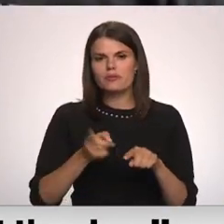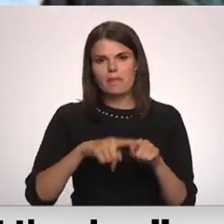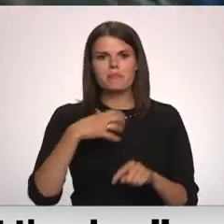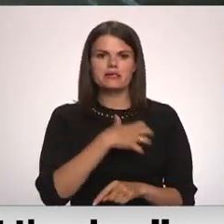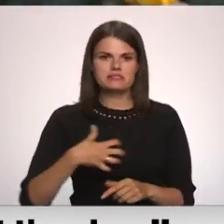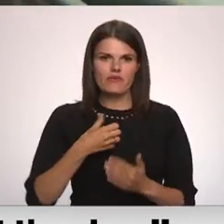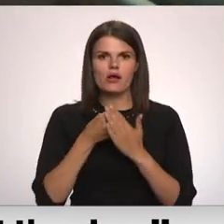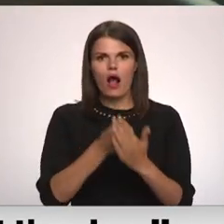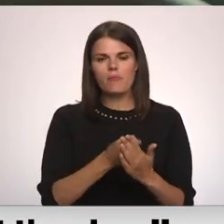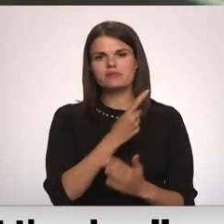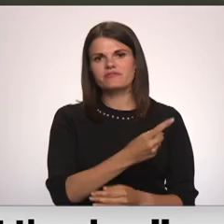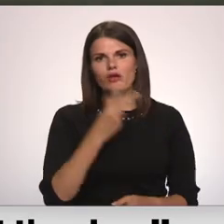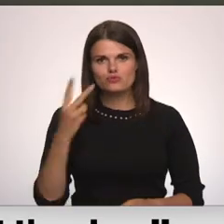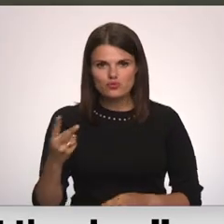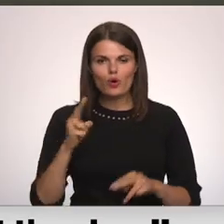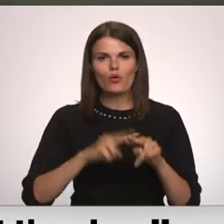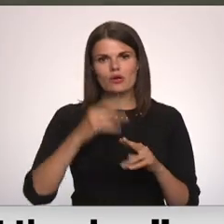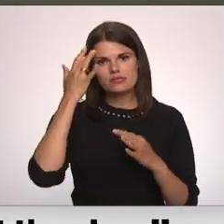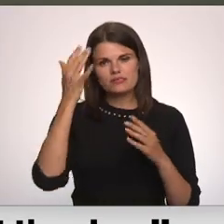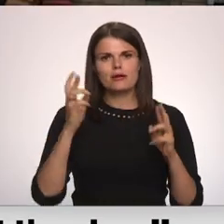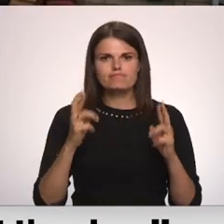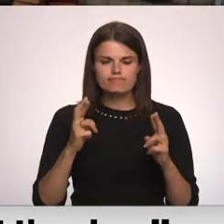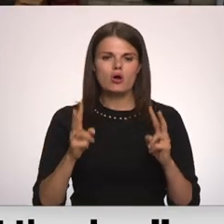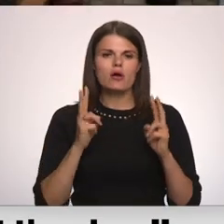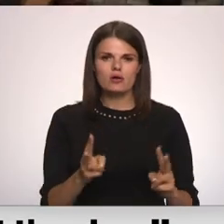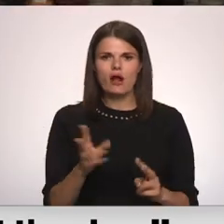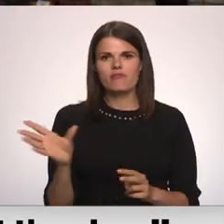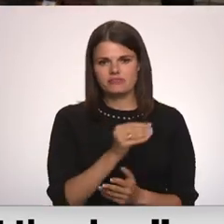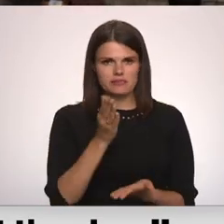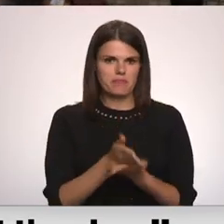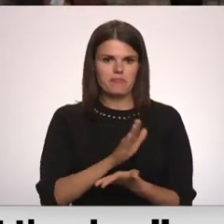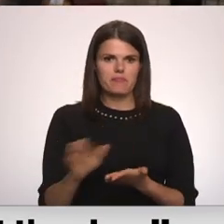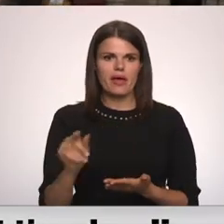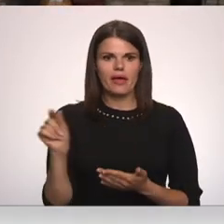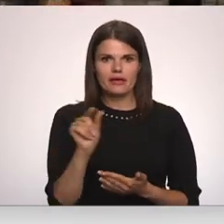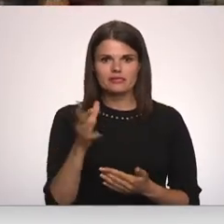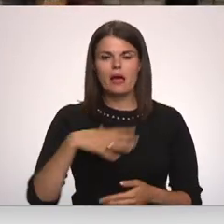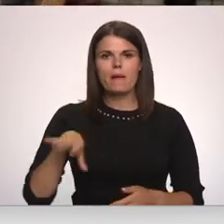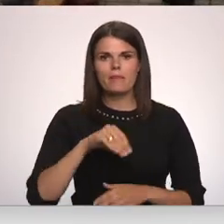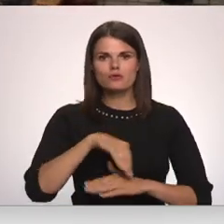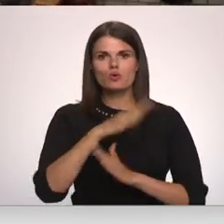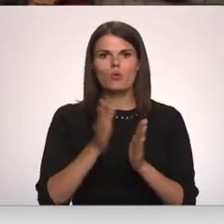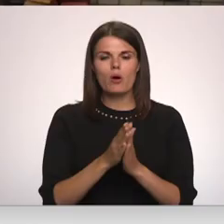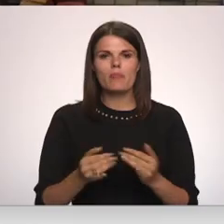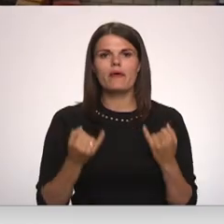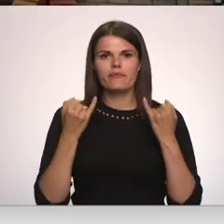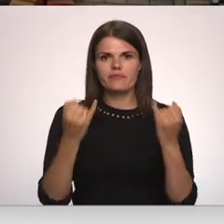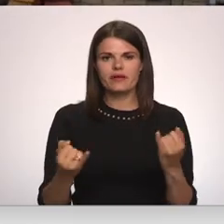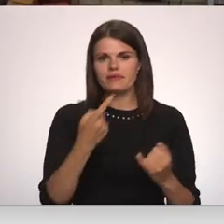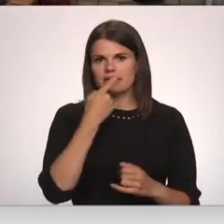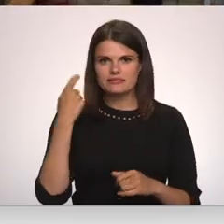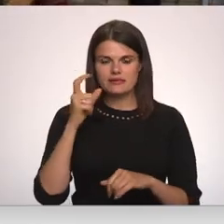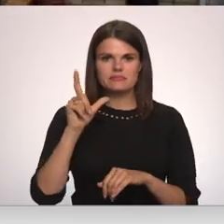ka viss atrisināsies un tas vienkārši beigsies. Mēs vispār kopumā dāvināsim 100 litru, viņš ielēja 5-6